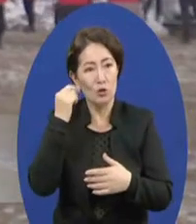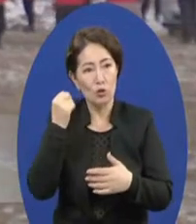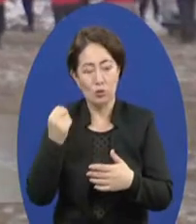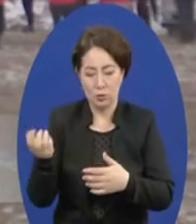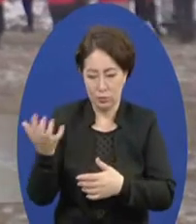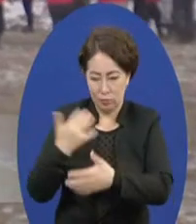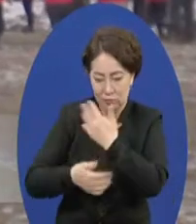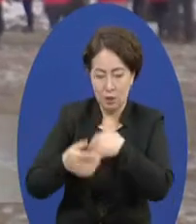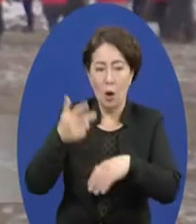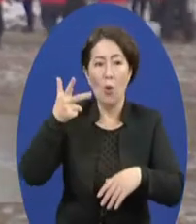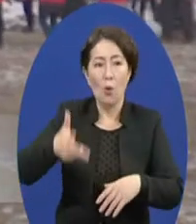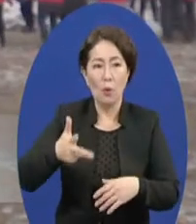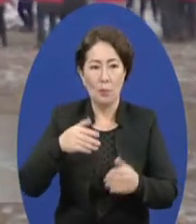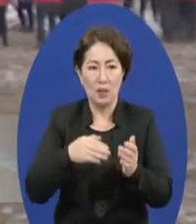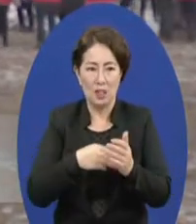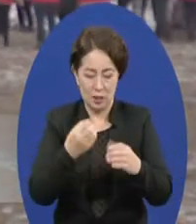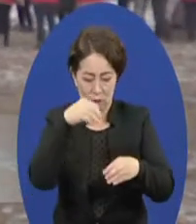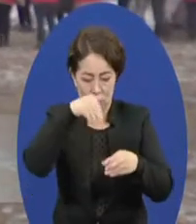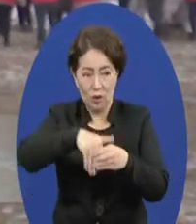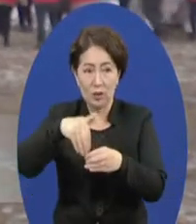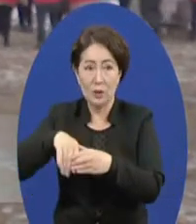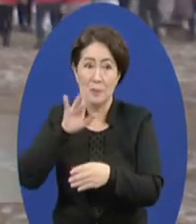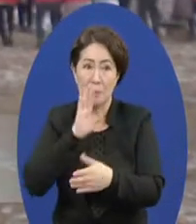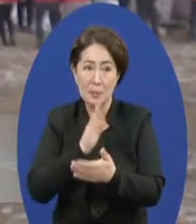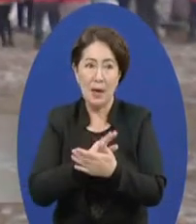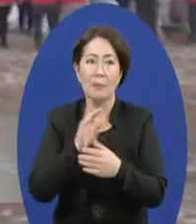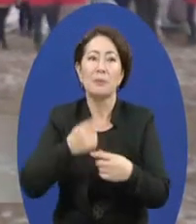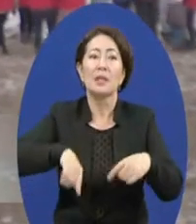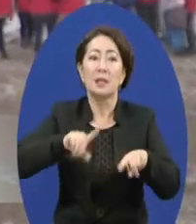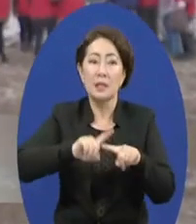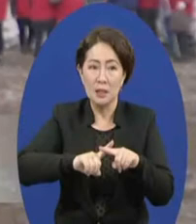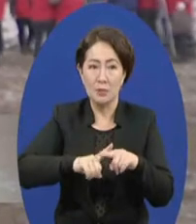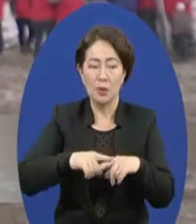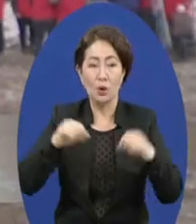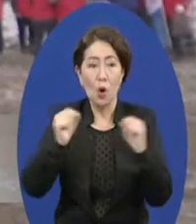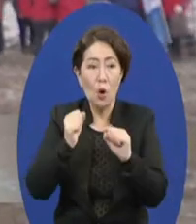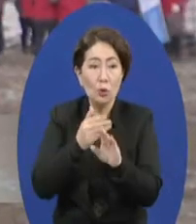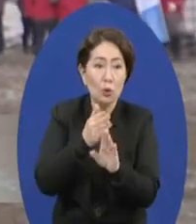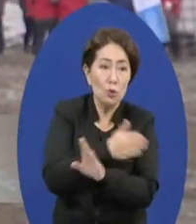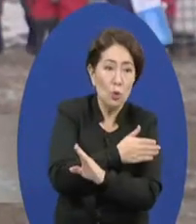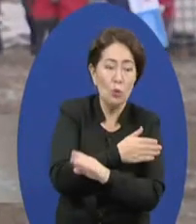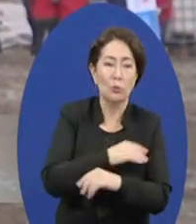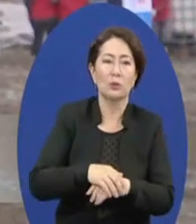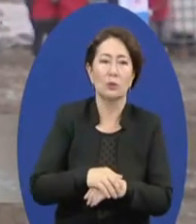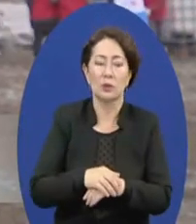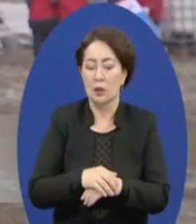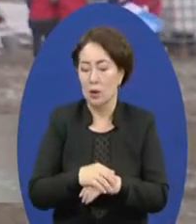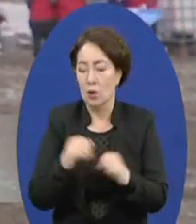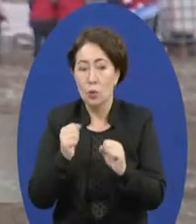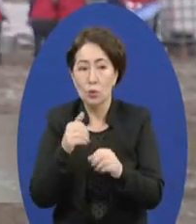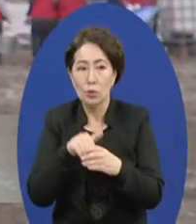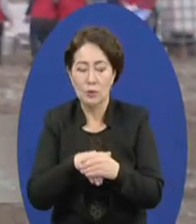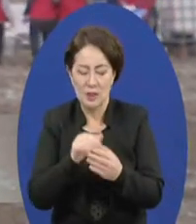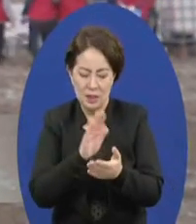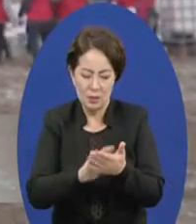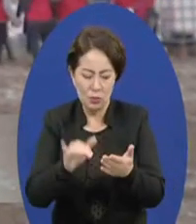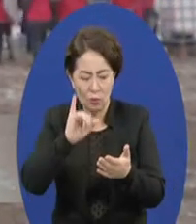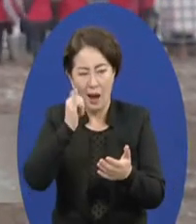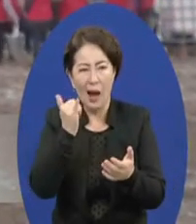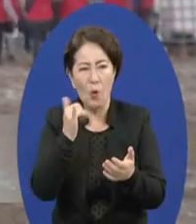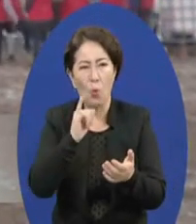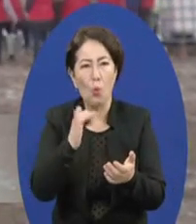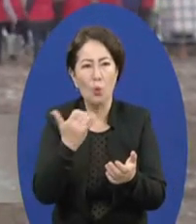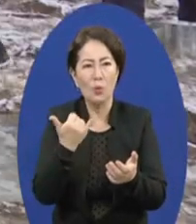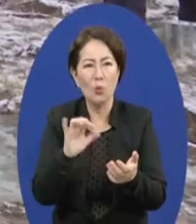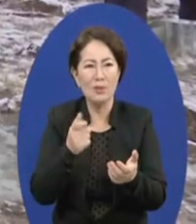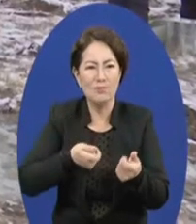гээд ингээд хэд 3000 орчим мод тарьгадна. За ардаас нь одоо үл болохоос өмнө бид түүхт орохоос өмнө цэник усалгааг бол маш сайн хийж